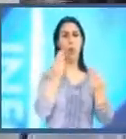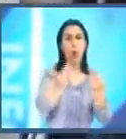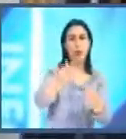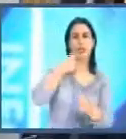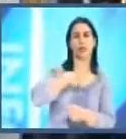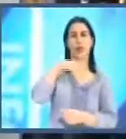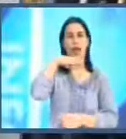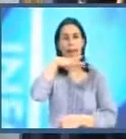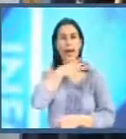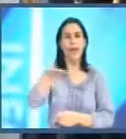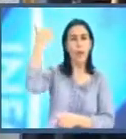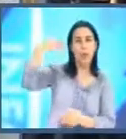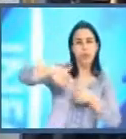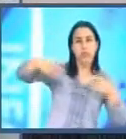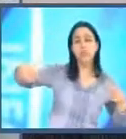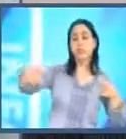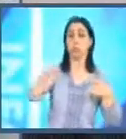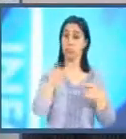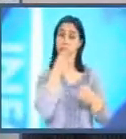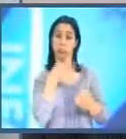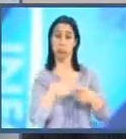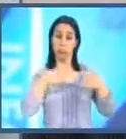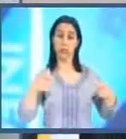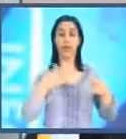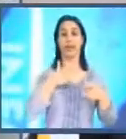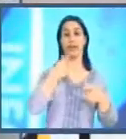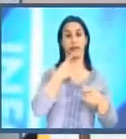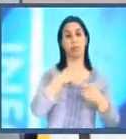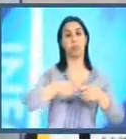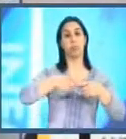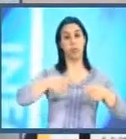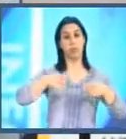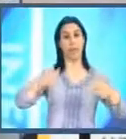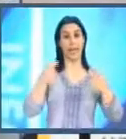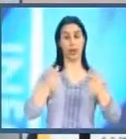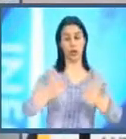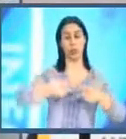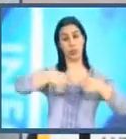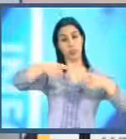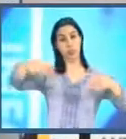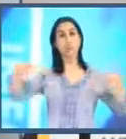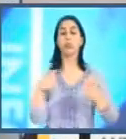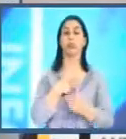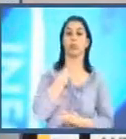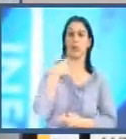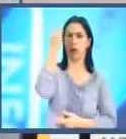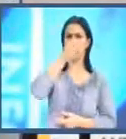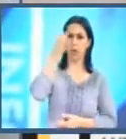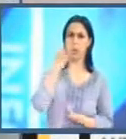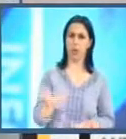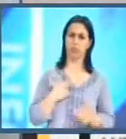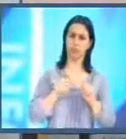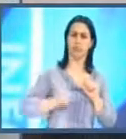de gener. Per tant, podríem dir que aquest ritme de creixement, que era bastant important i bastant, podríem dir, amb una corba